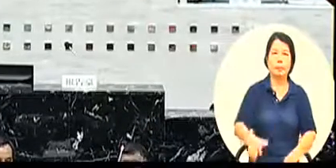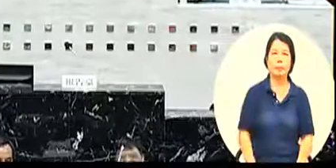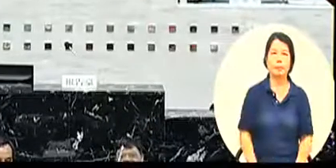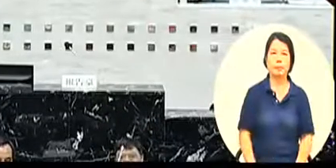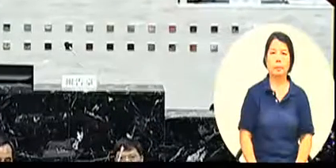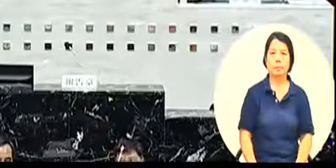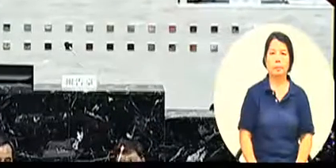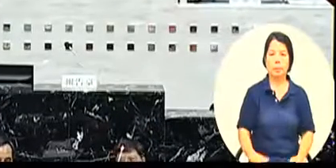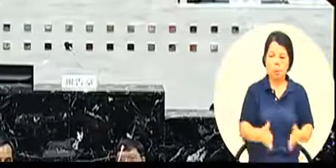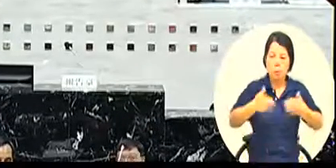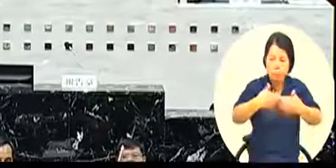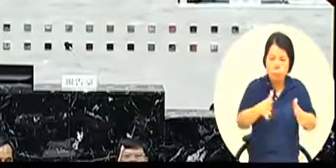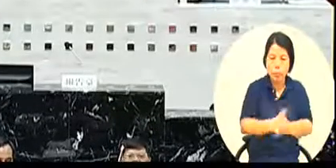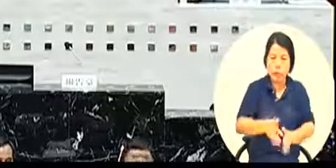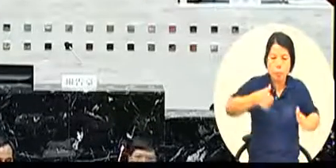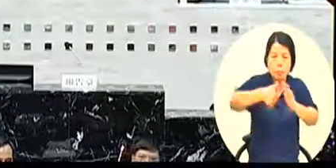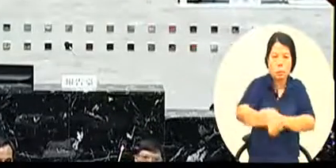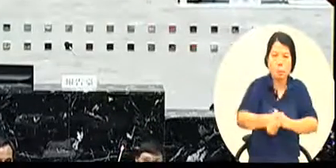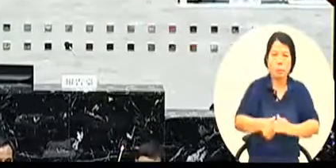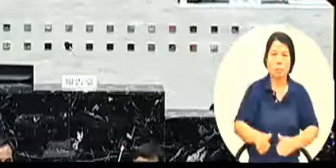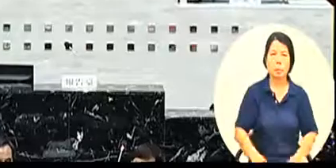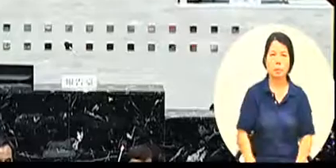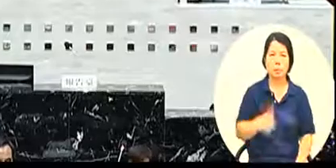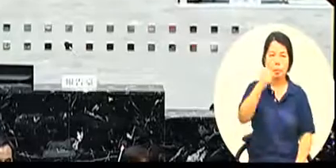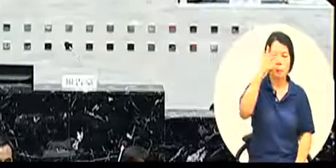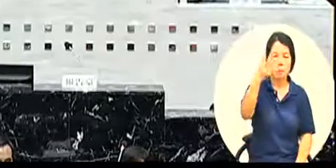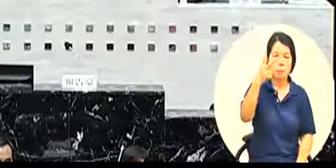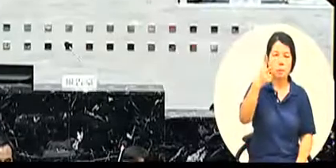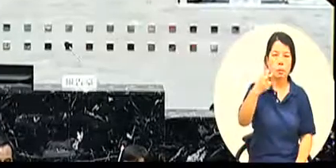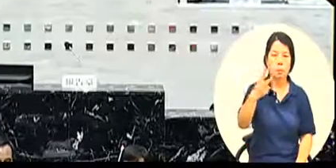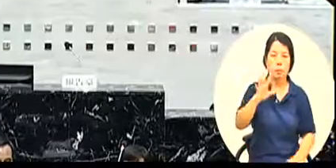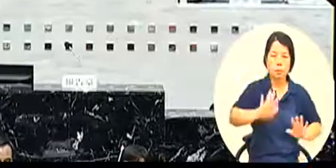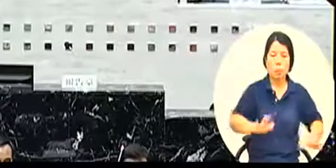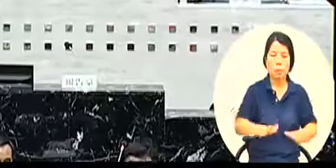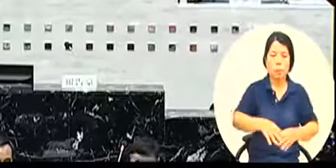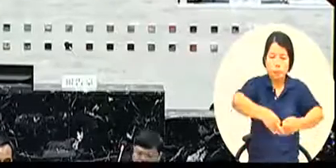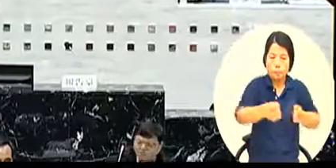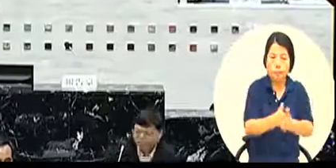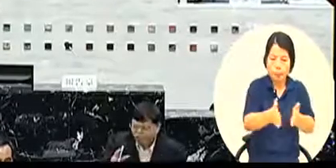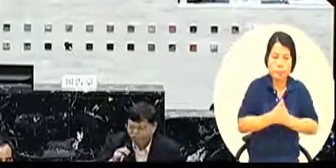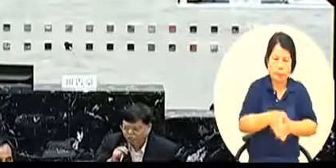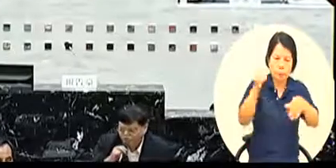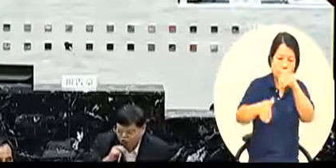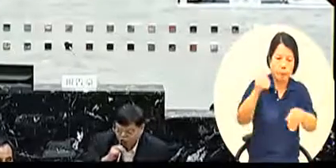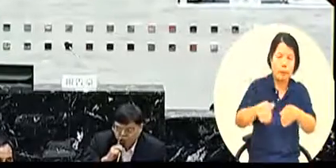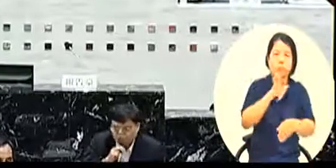说要不要进入二读，现场必须表决是吗？